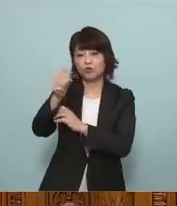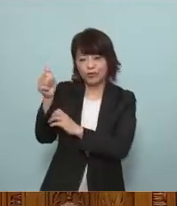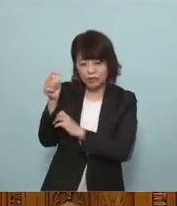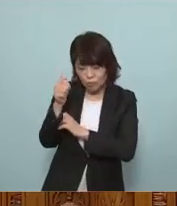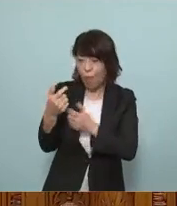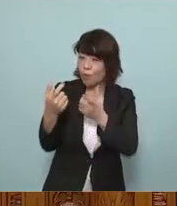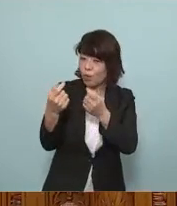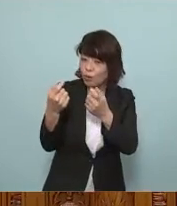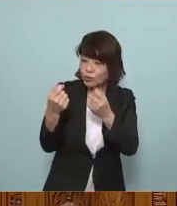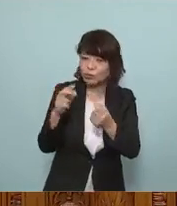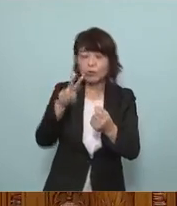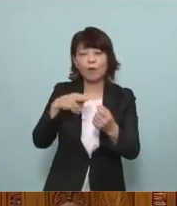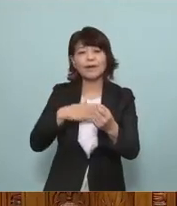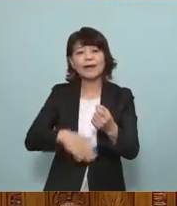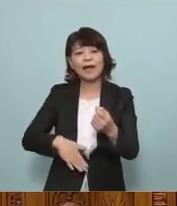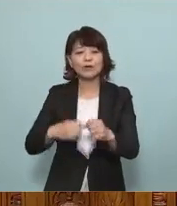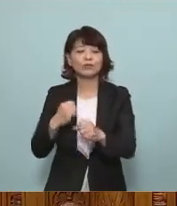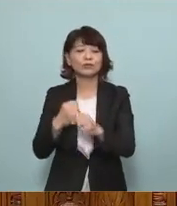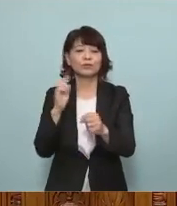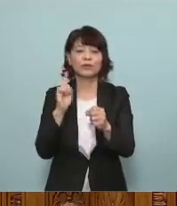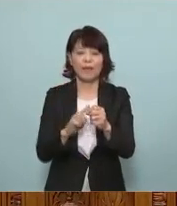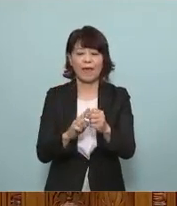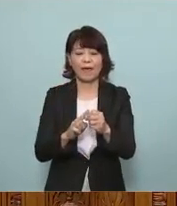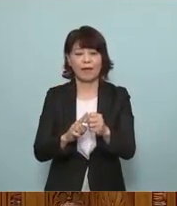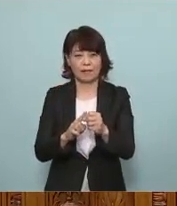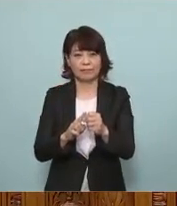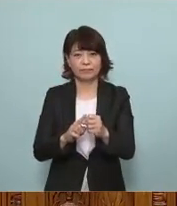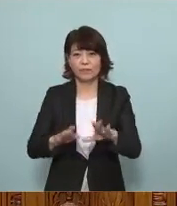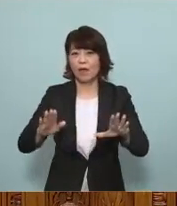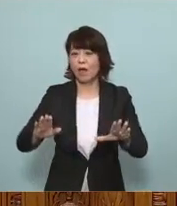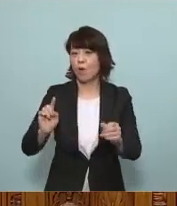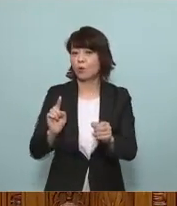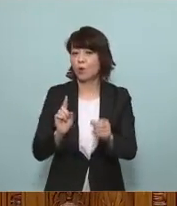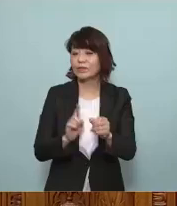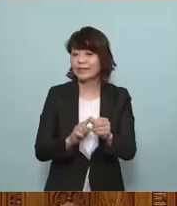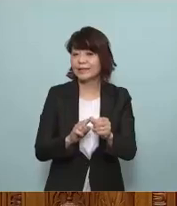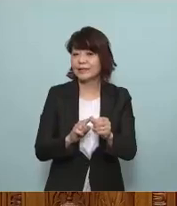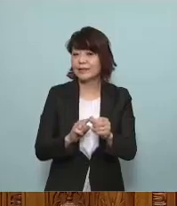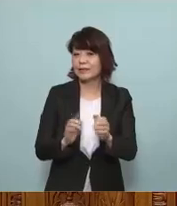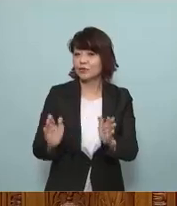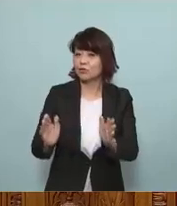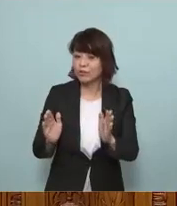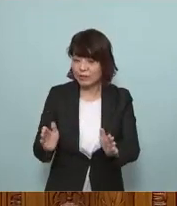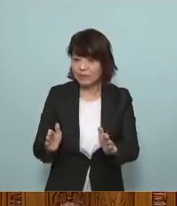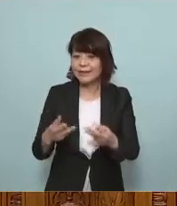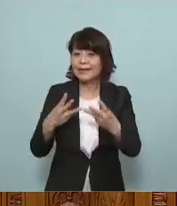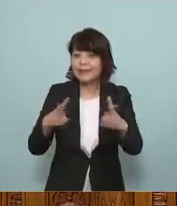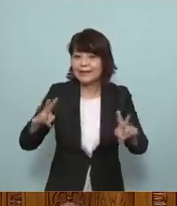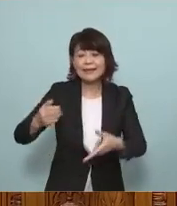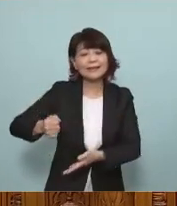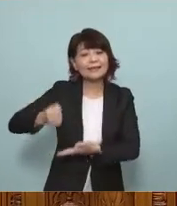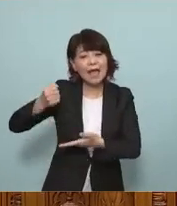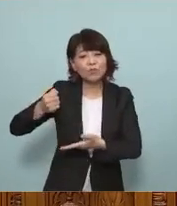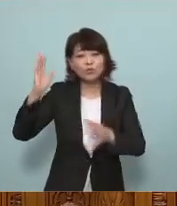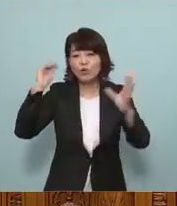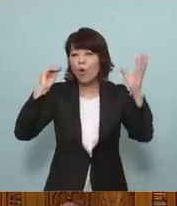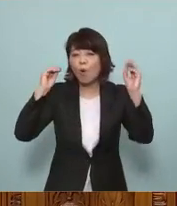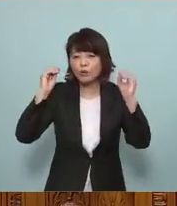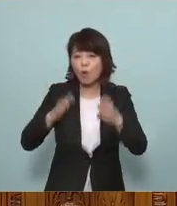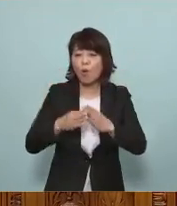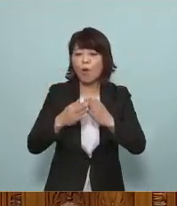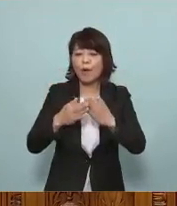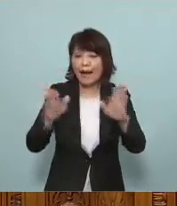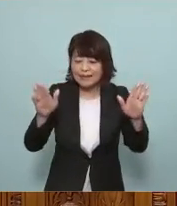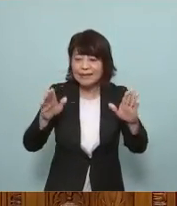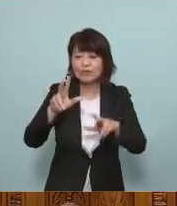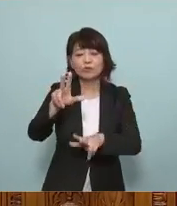共通の理解を作っていくため、今年中に非財務情報の開示ルールを策定